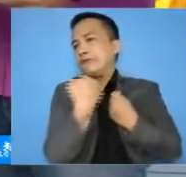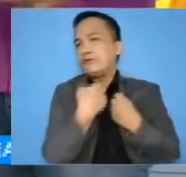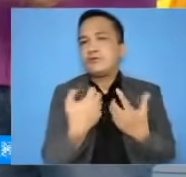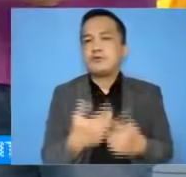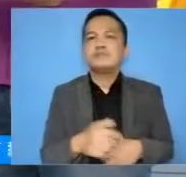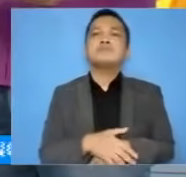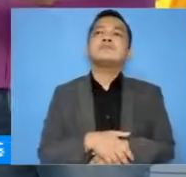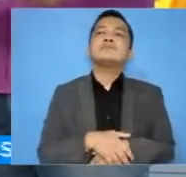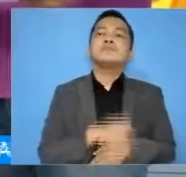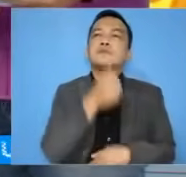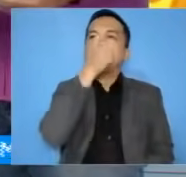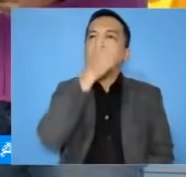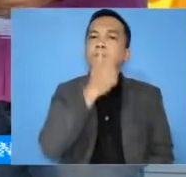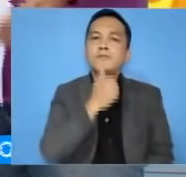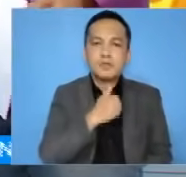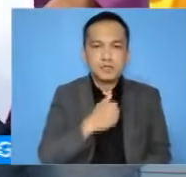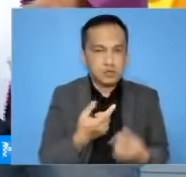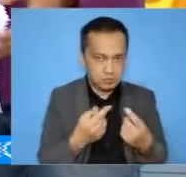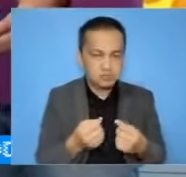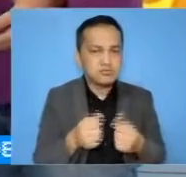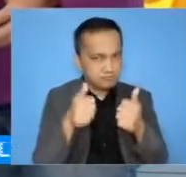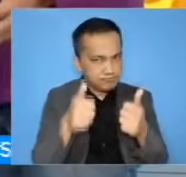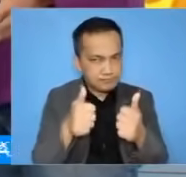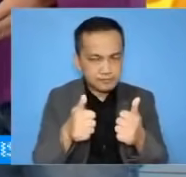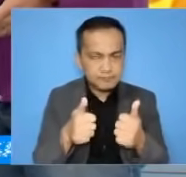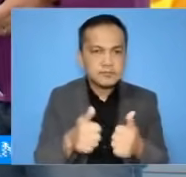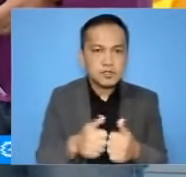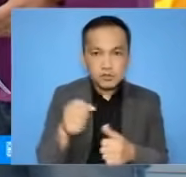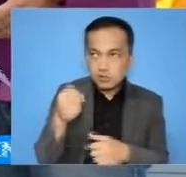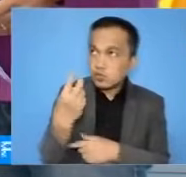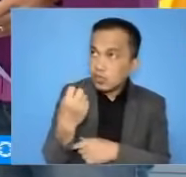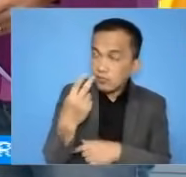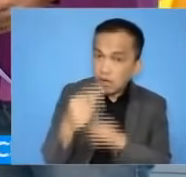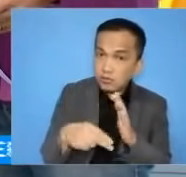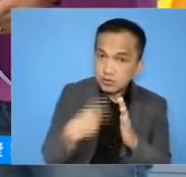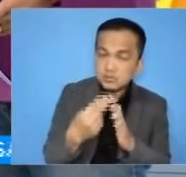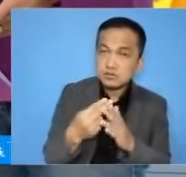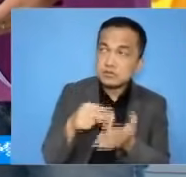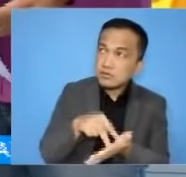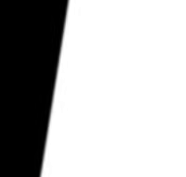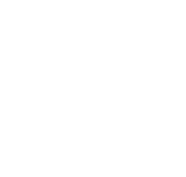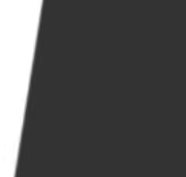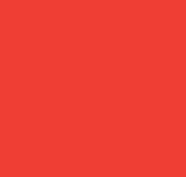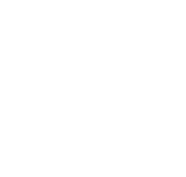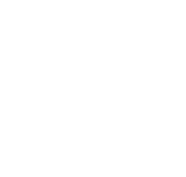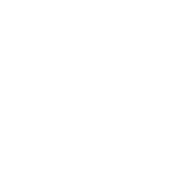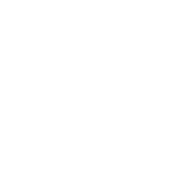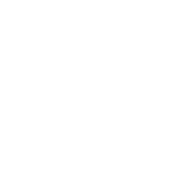saludo kami sa iyo for doing your job at 12 hours, halos 12 hours na nakatayo sa daan. Yes.